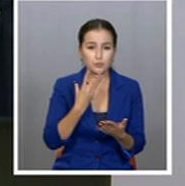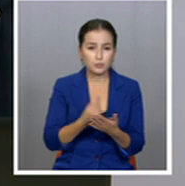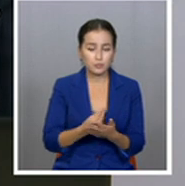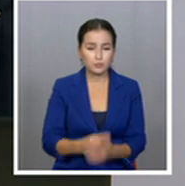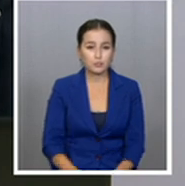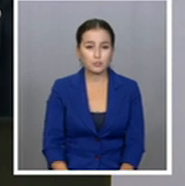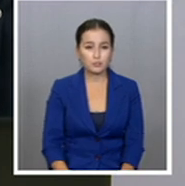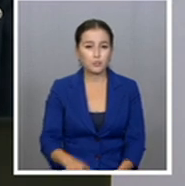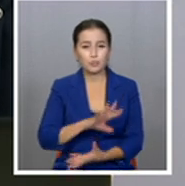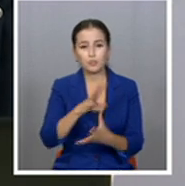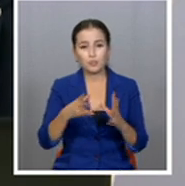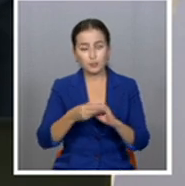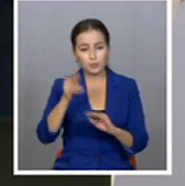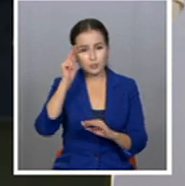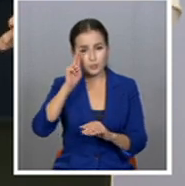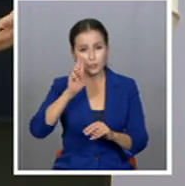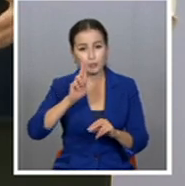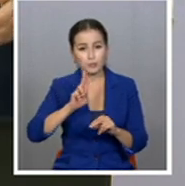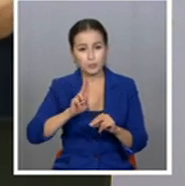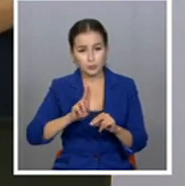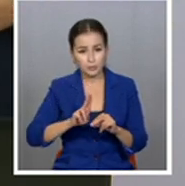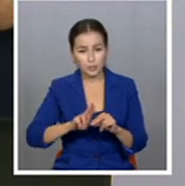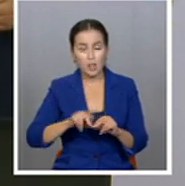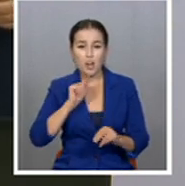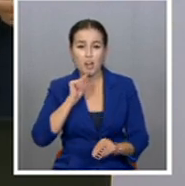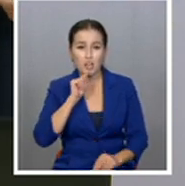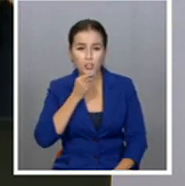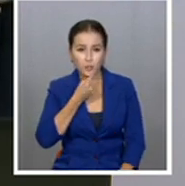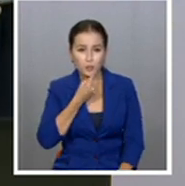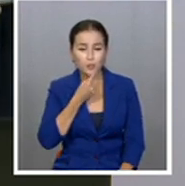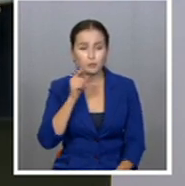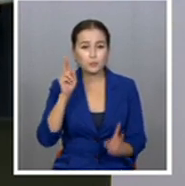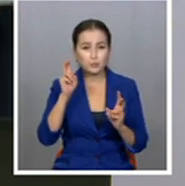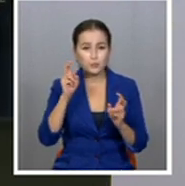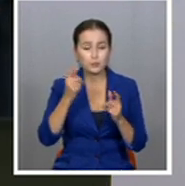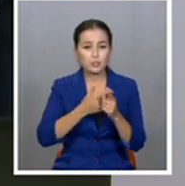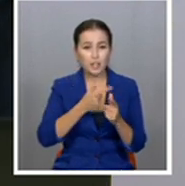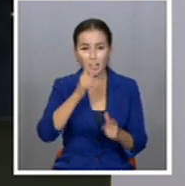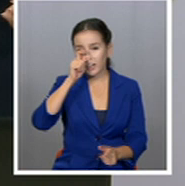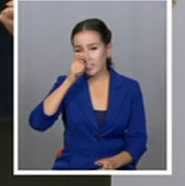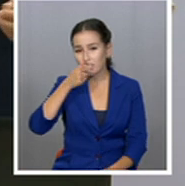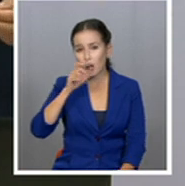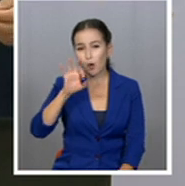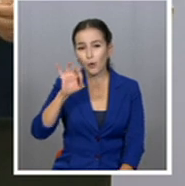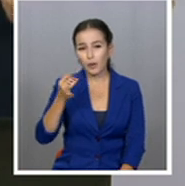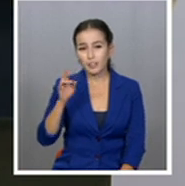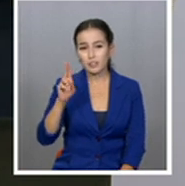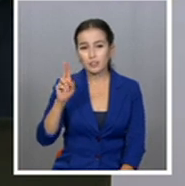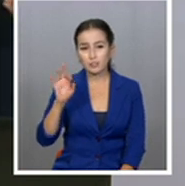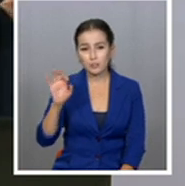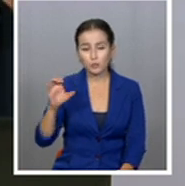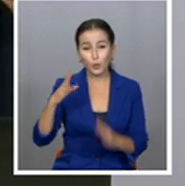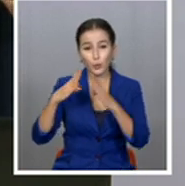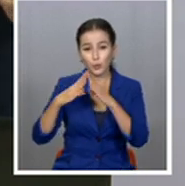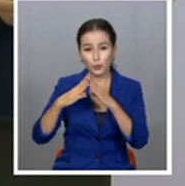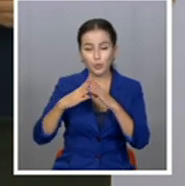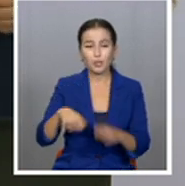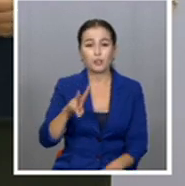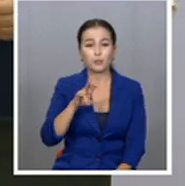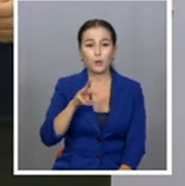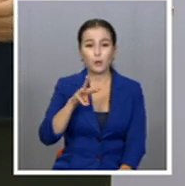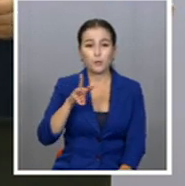Сабағымызды қорытындылай келе, экономика термині гректің ойкос, үй және